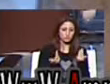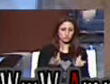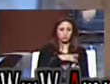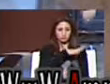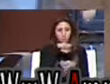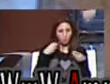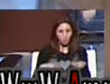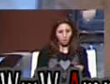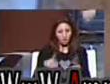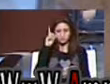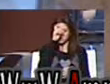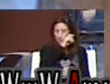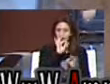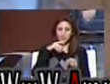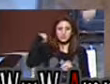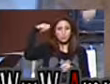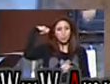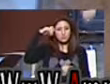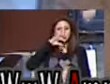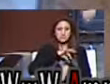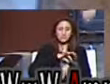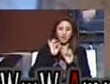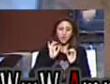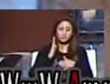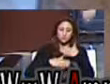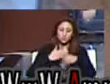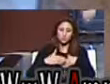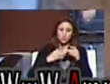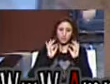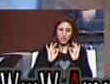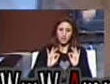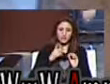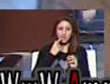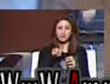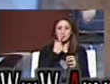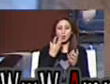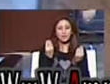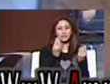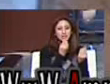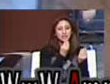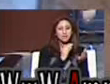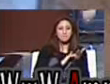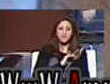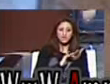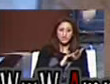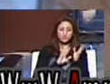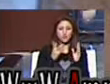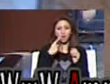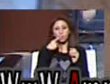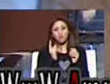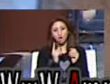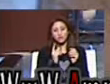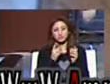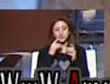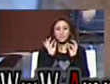النهاردة للسيد وزير الصحة والجهات المعنية تتحرك بسرعة. في أزمة دواء كبيرة جدا. وانا اعرف ان في